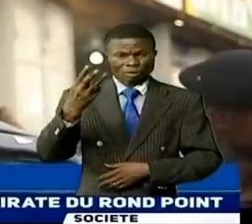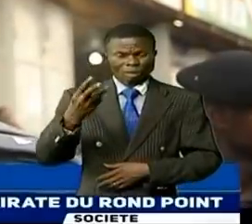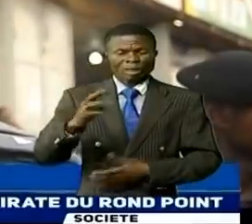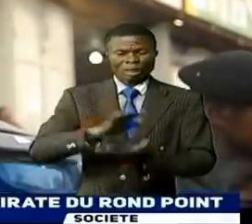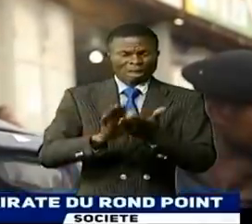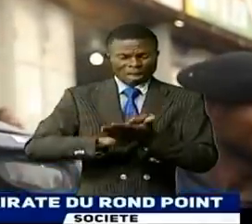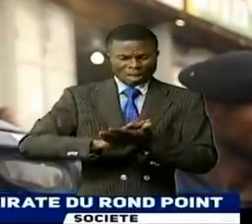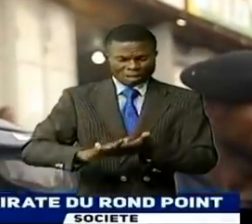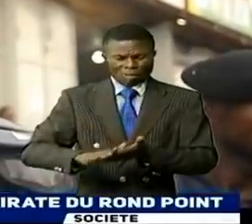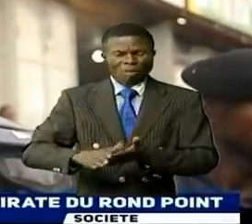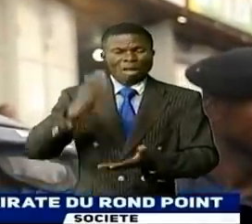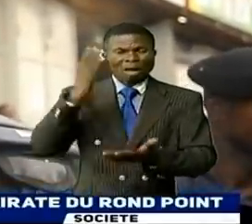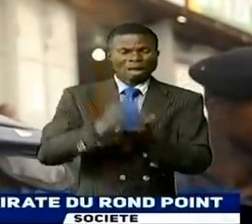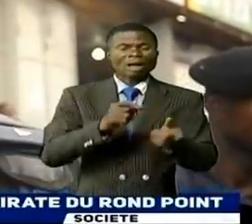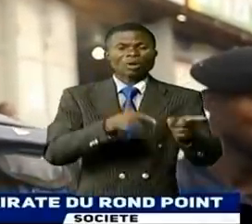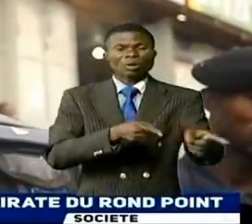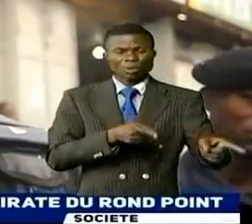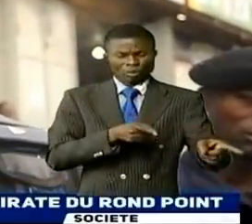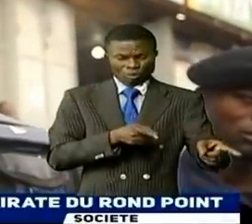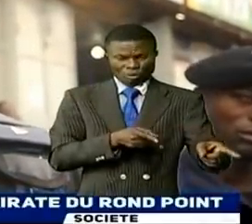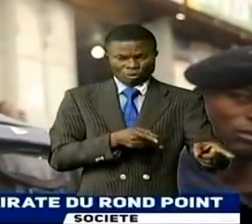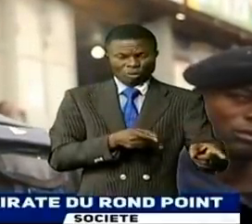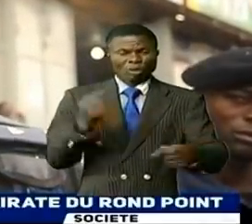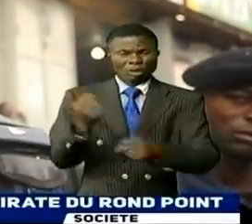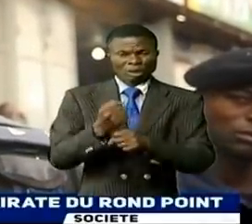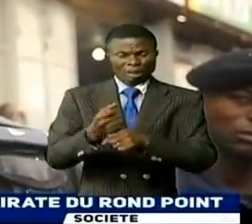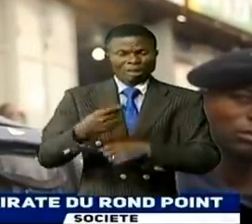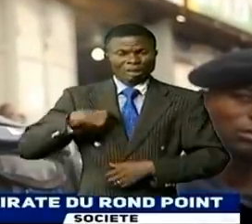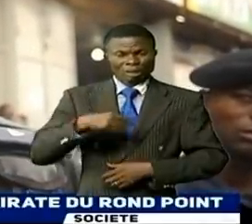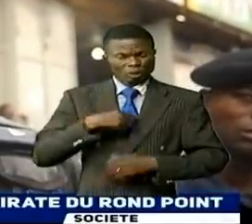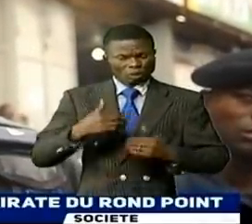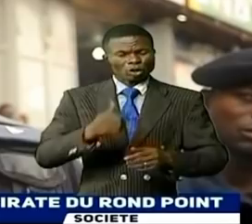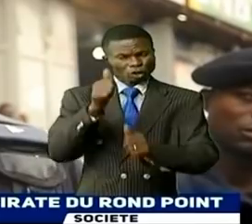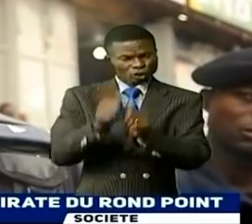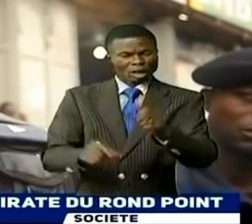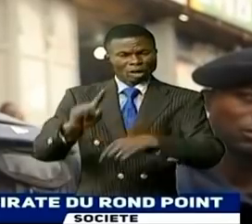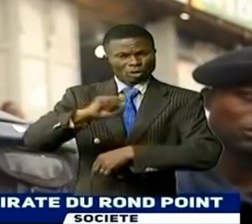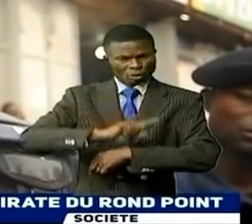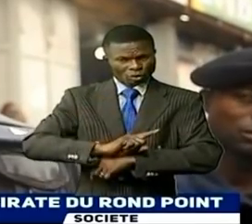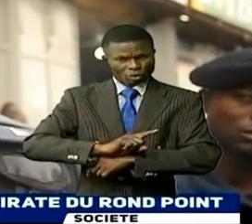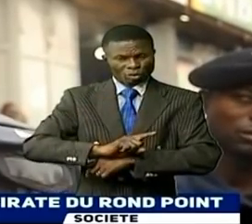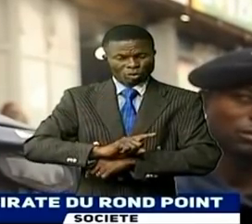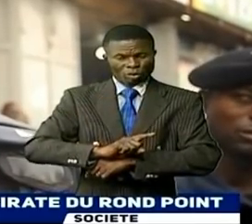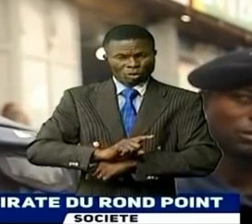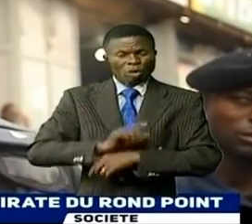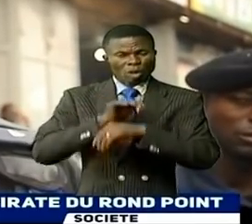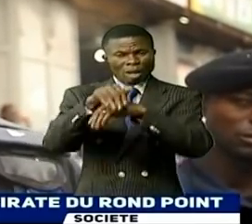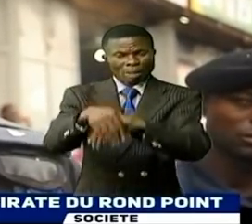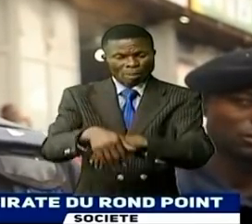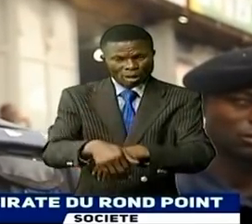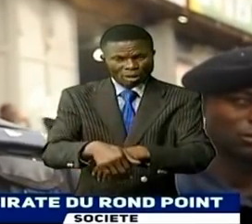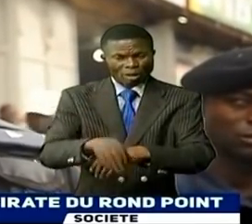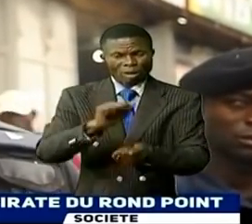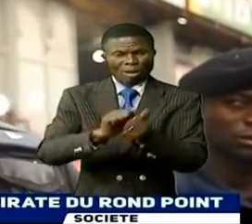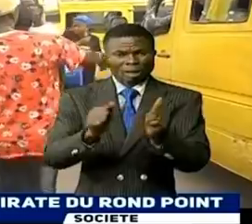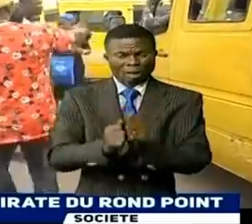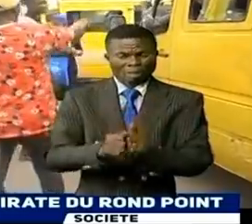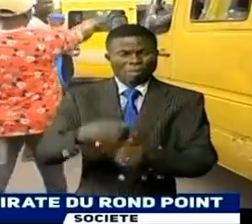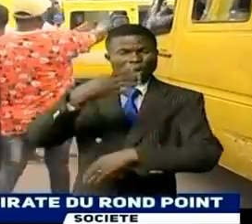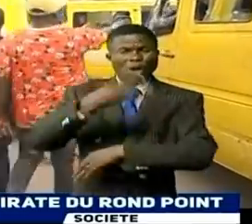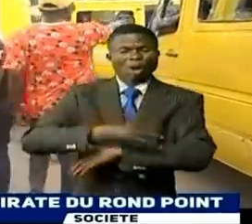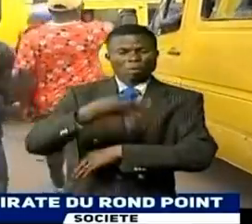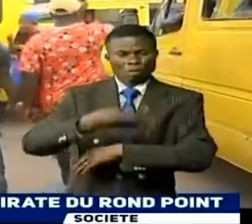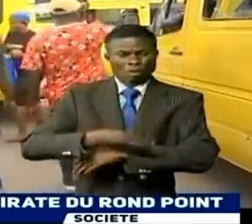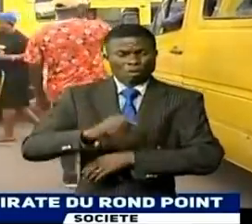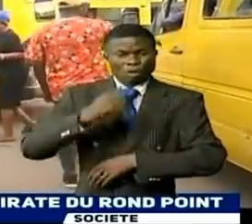pour les embouteillages et notre opération quotidienne des interventions dans le secteur de Mohamba. J'espère que vous